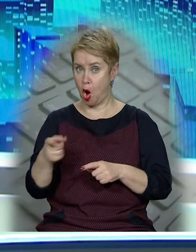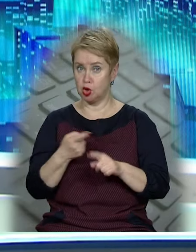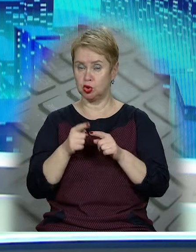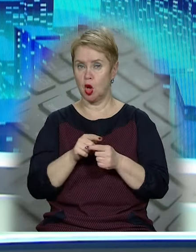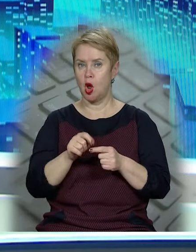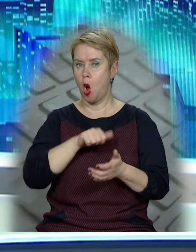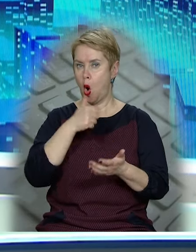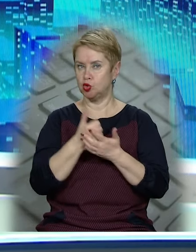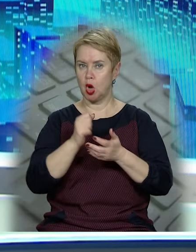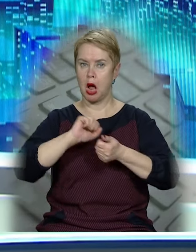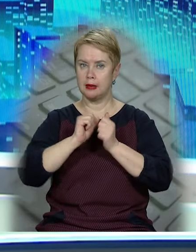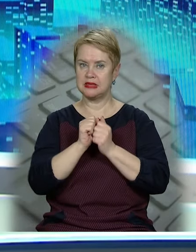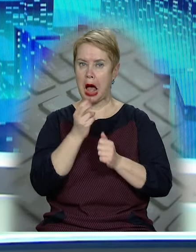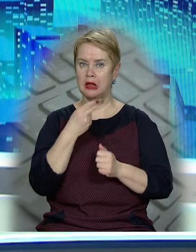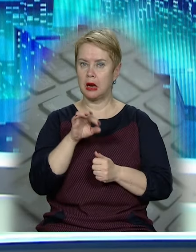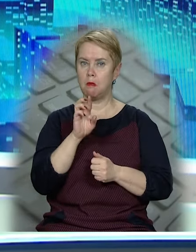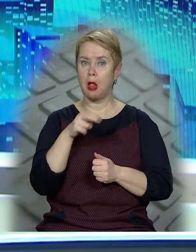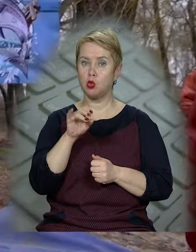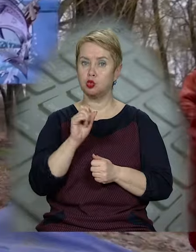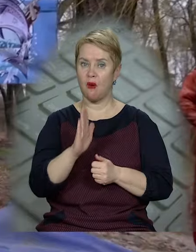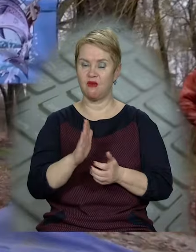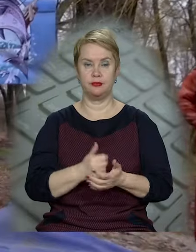і очільник Кам'янського Андрій Білоусов.